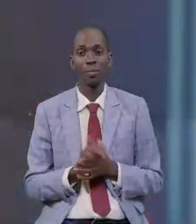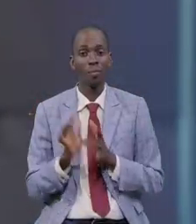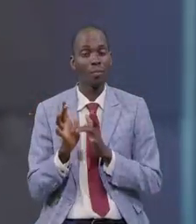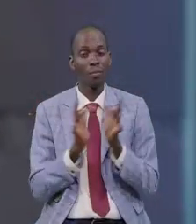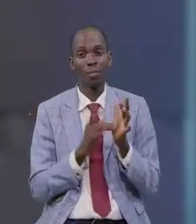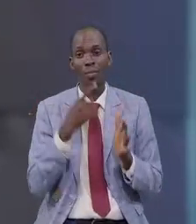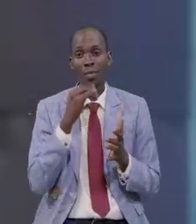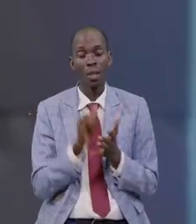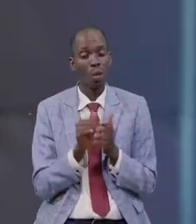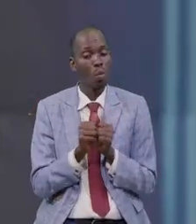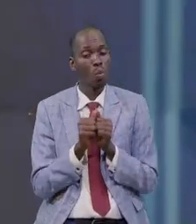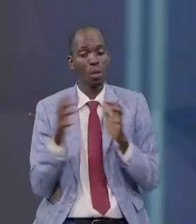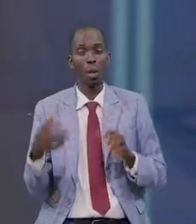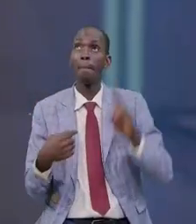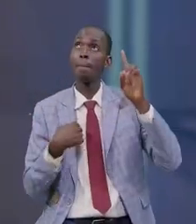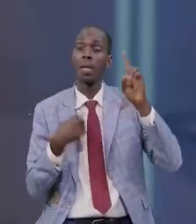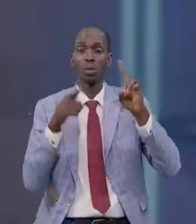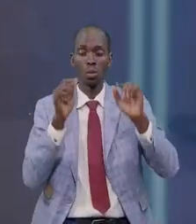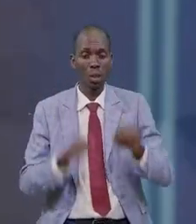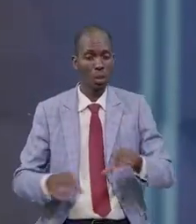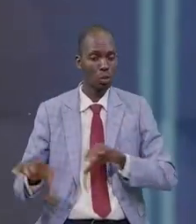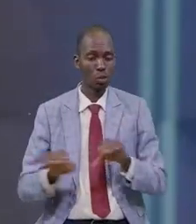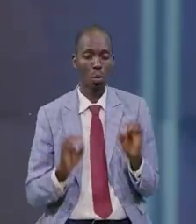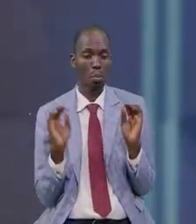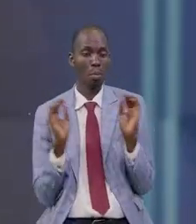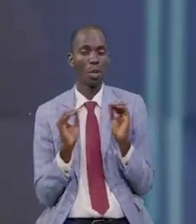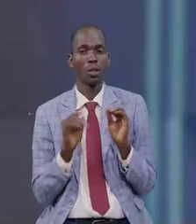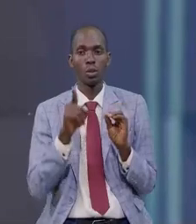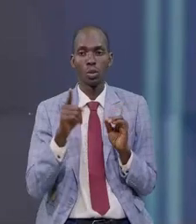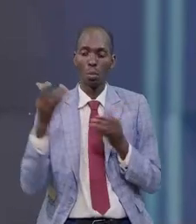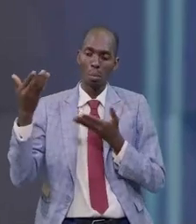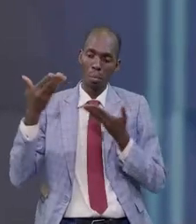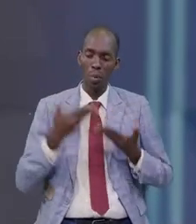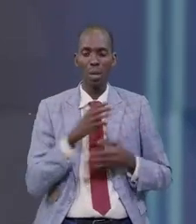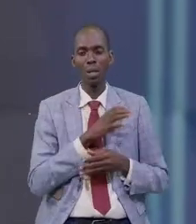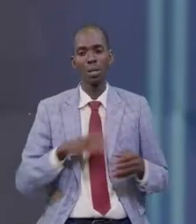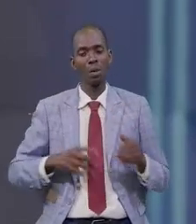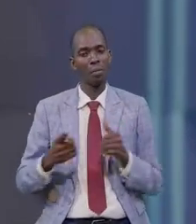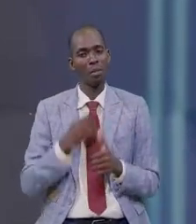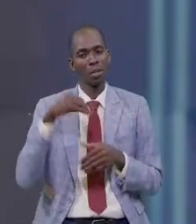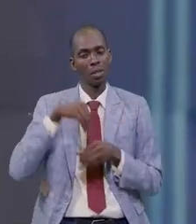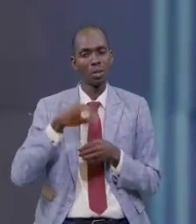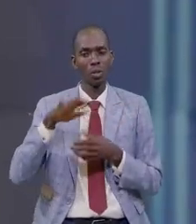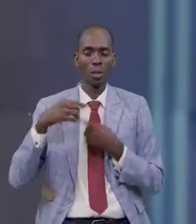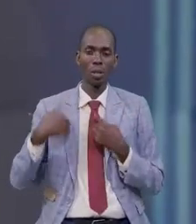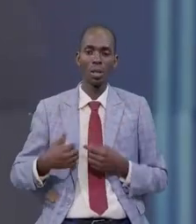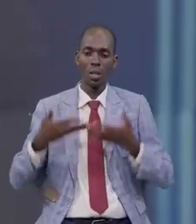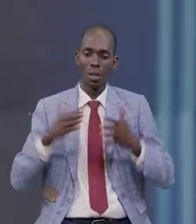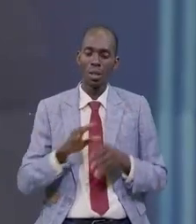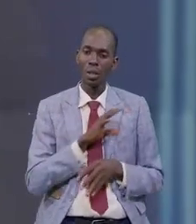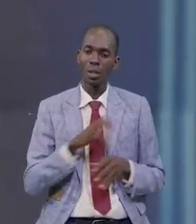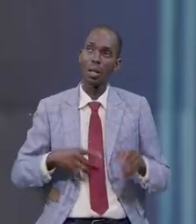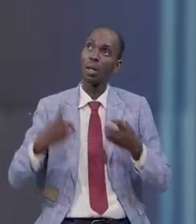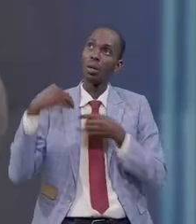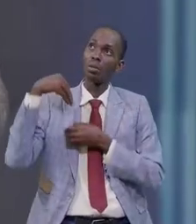Jésus a dit que sans moi vous ne pouvez rien faire inviter Christ dans votre cœur qu'il vienne dans votre vie qu'il vienne rester